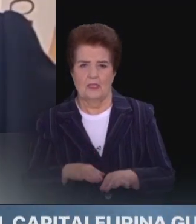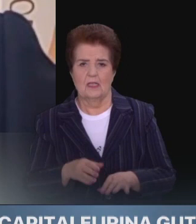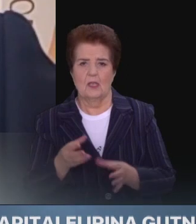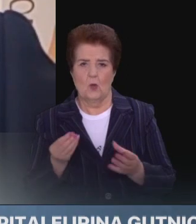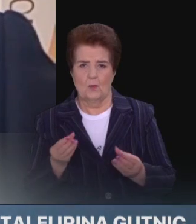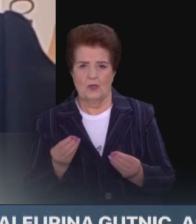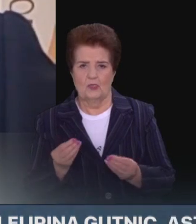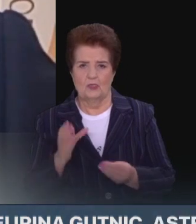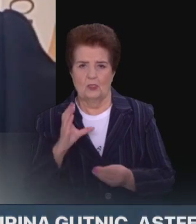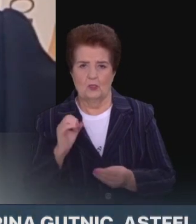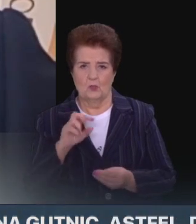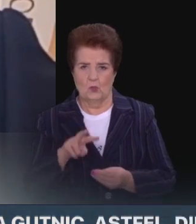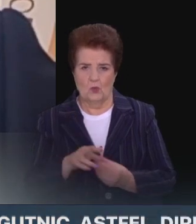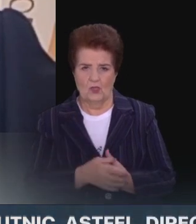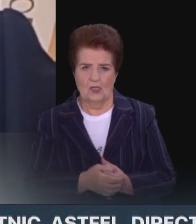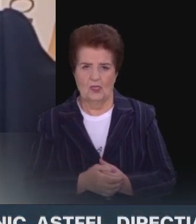umiditate în sol,